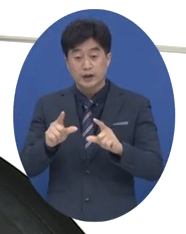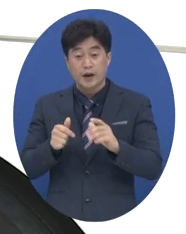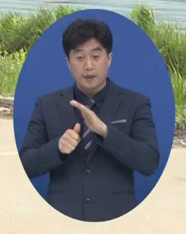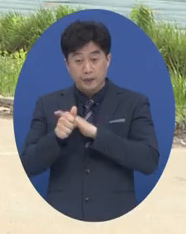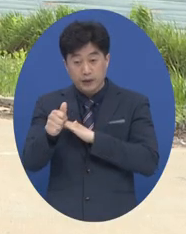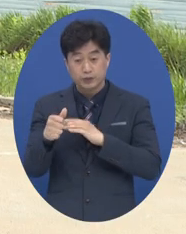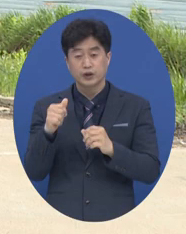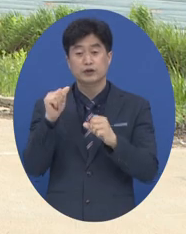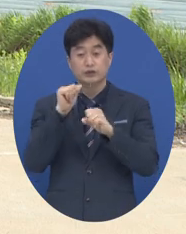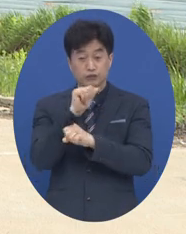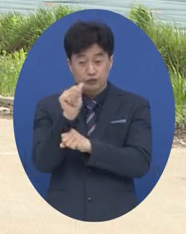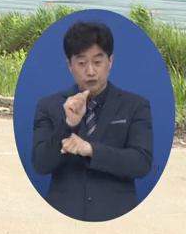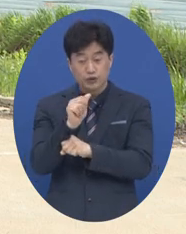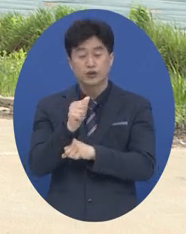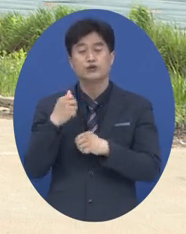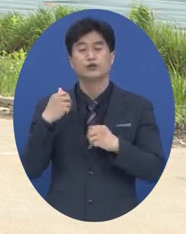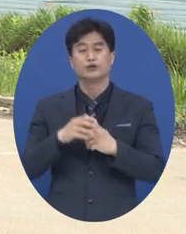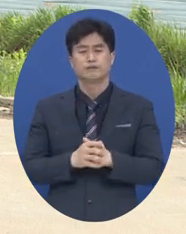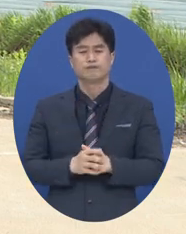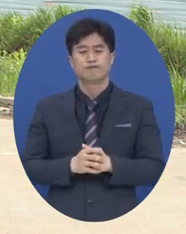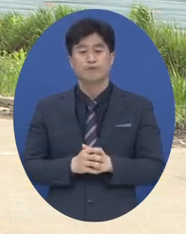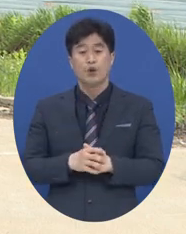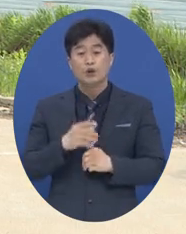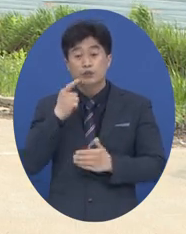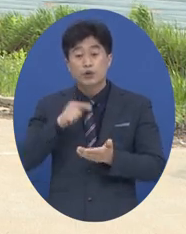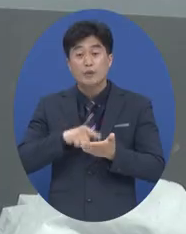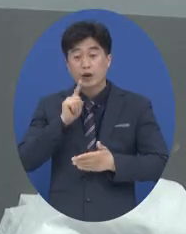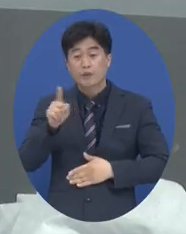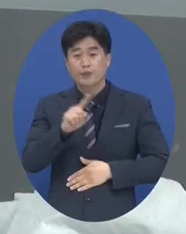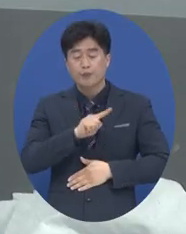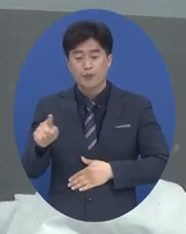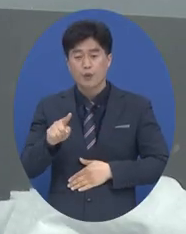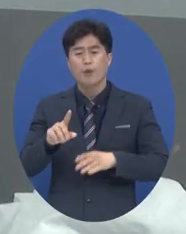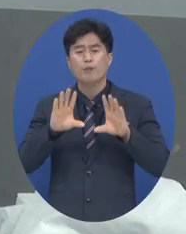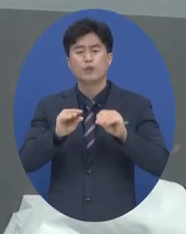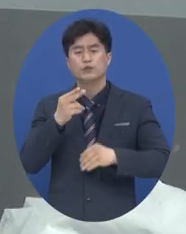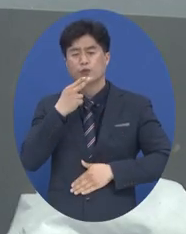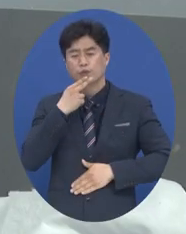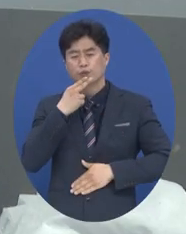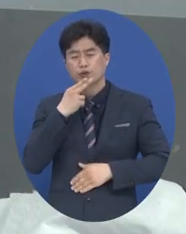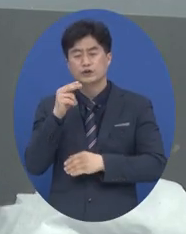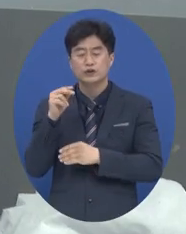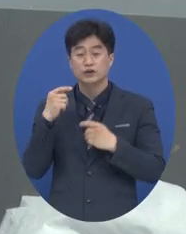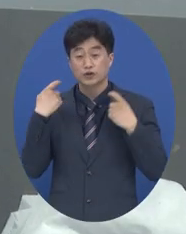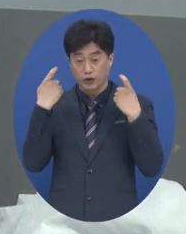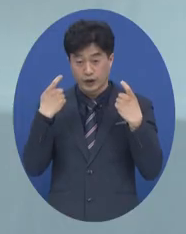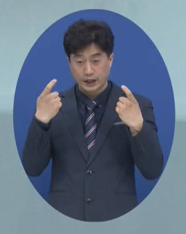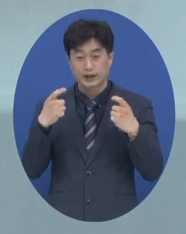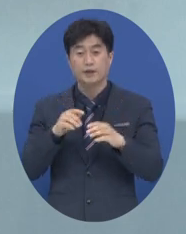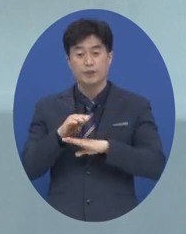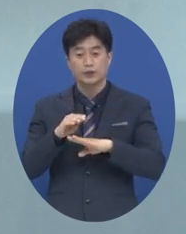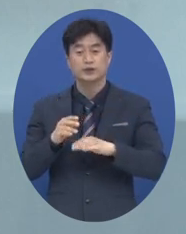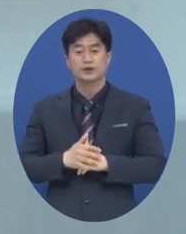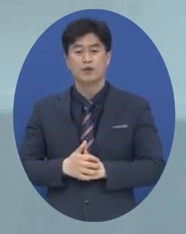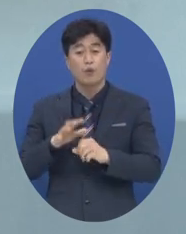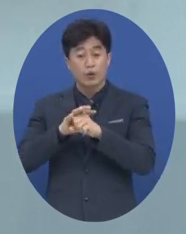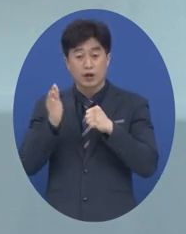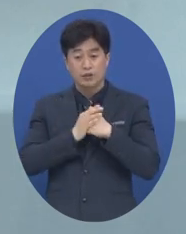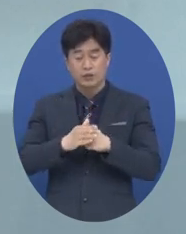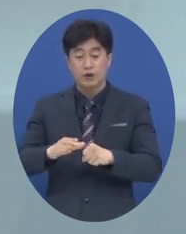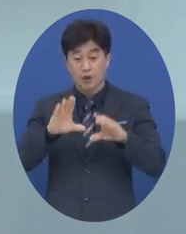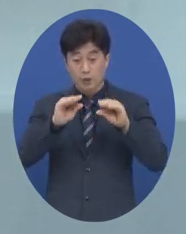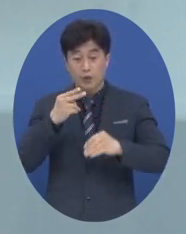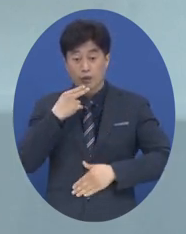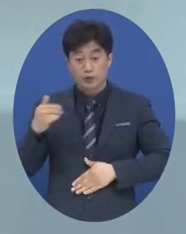찾아가는 드라이빙, 쉽게 말해 무정차 찾아가는 국내 관광차로 보면 됩니다. 코로나 상황에 최근